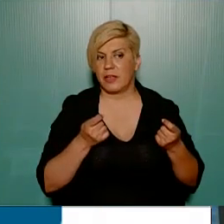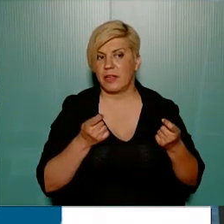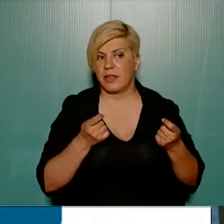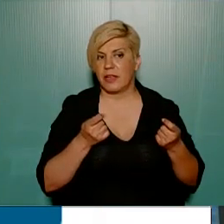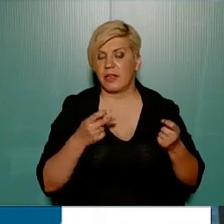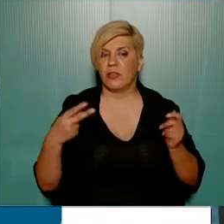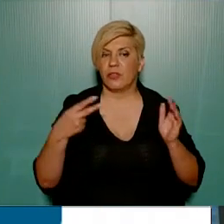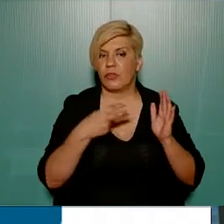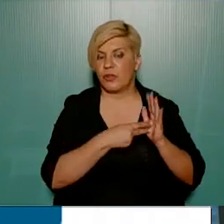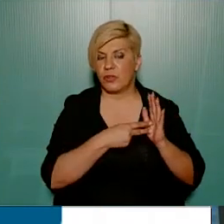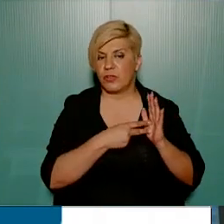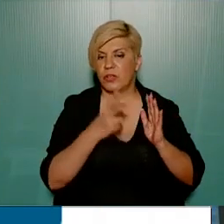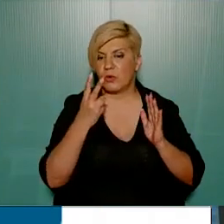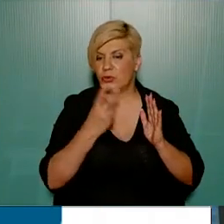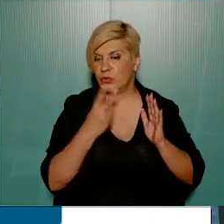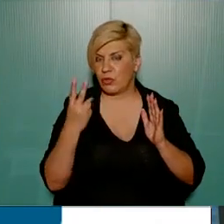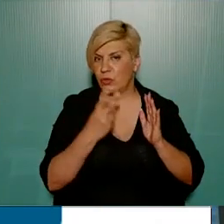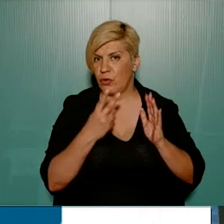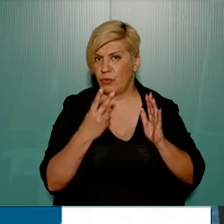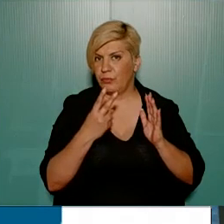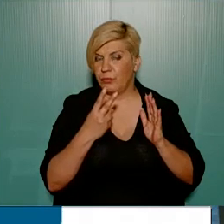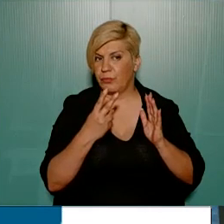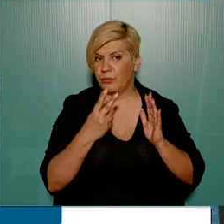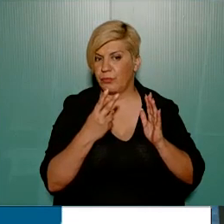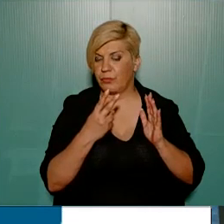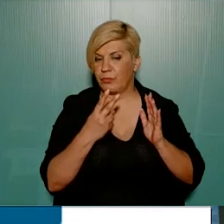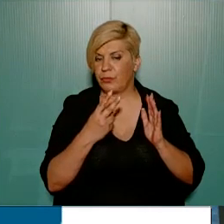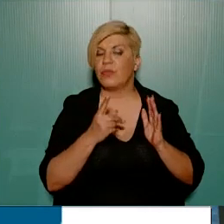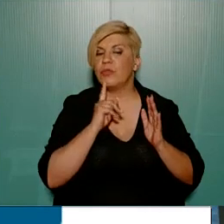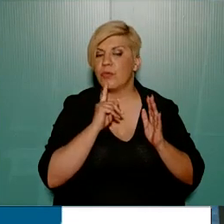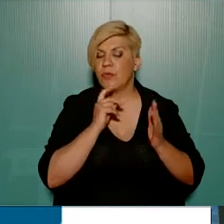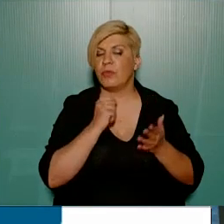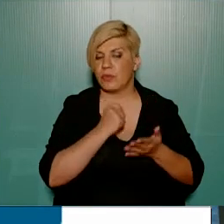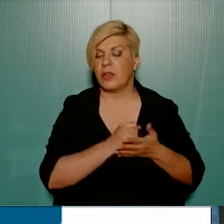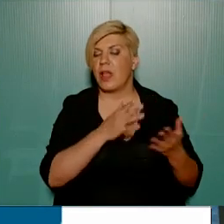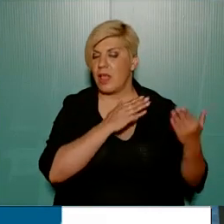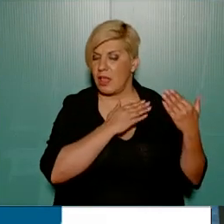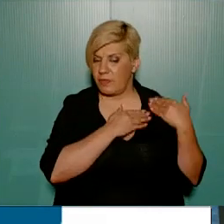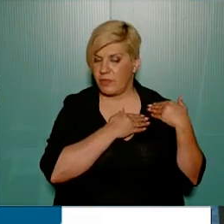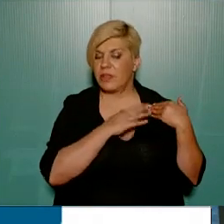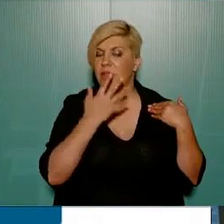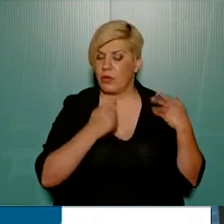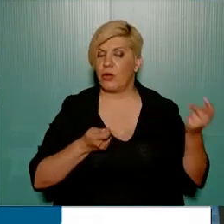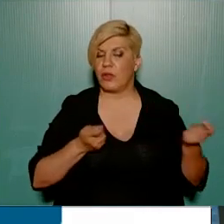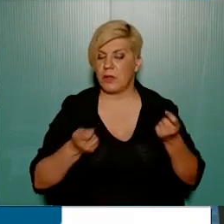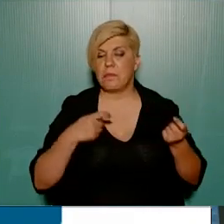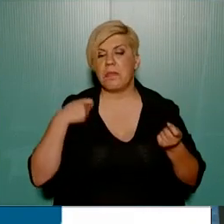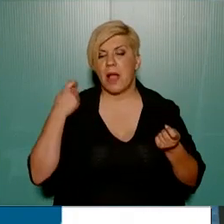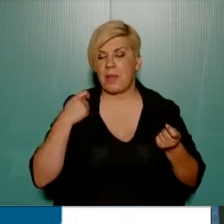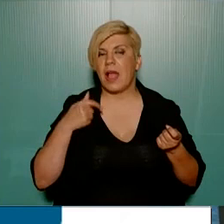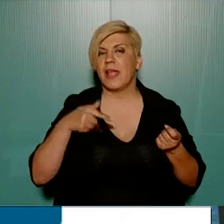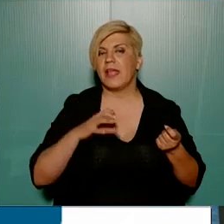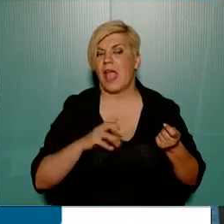το 2022 και το οποίο την κύρια ευθύνη είχε η οργάνωση Μαμαγέα.